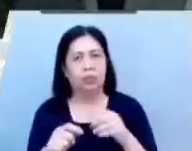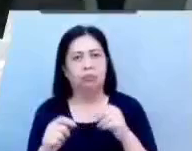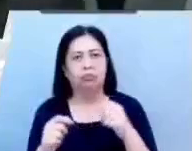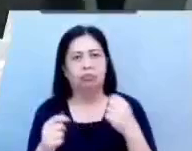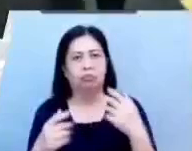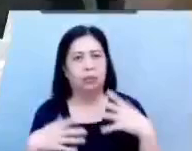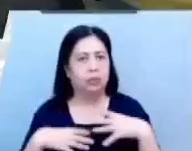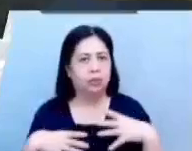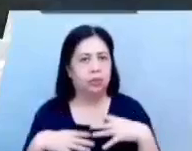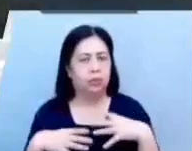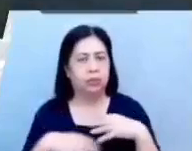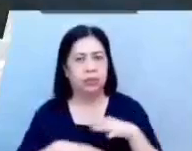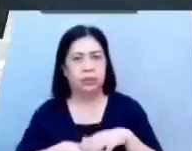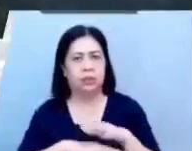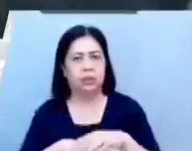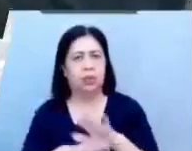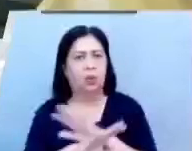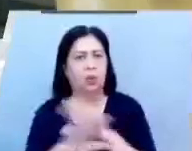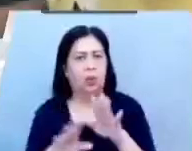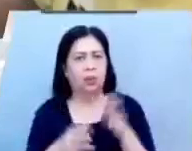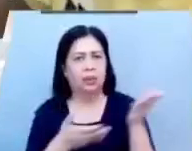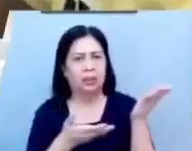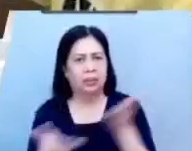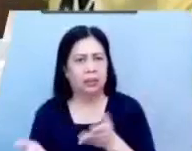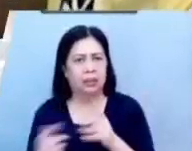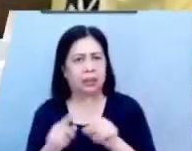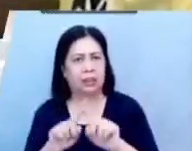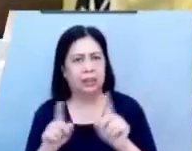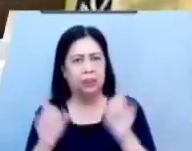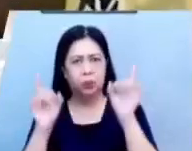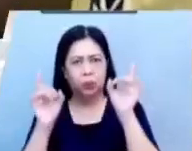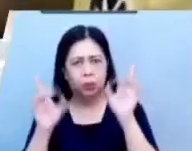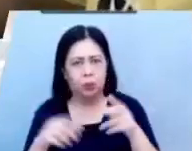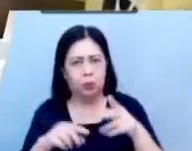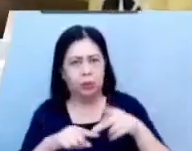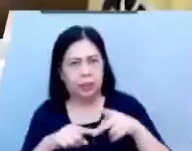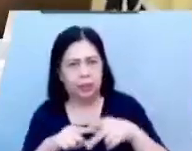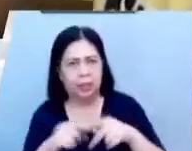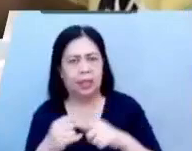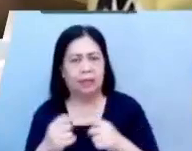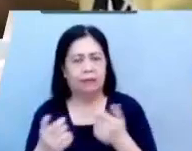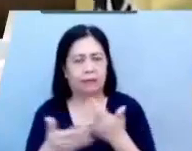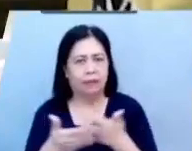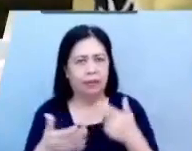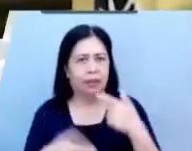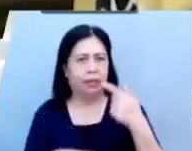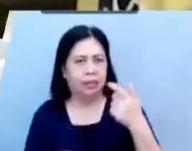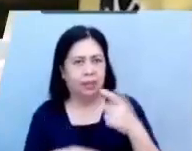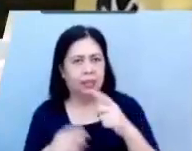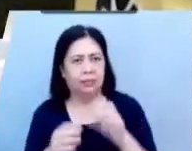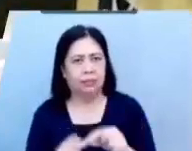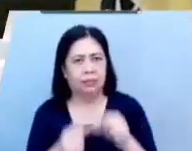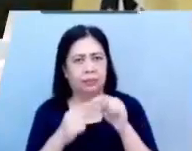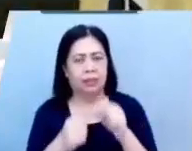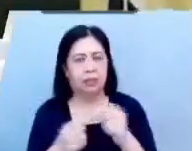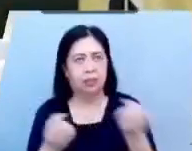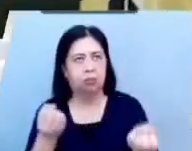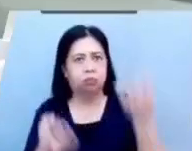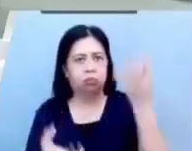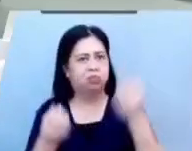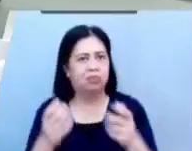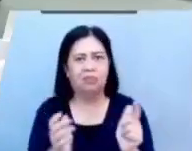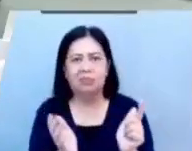ang paalalang huwag nang ipasok sa pier ang anumang uri ng patalim, armas, lalong-lalo na ang mga firecrackers at